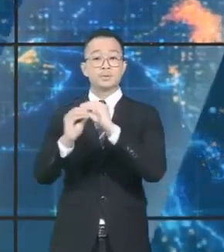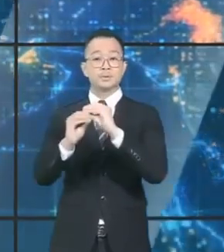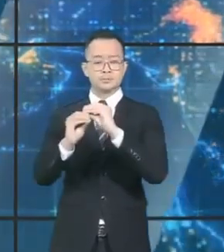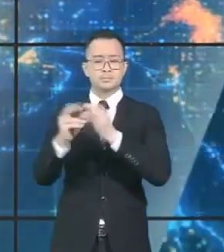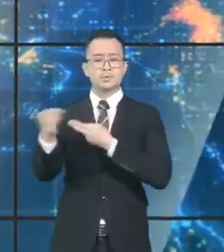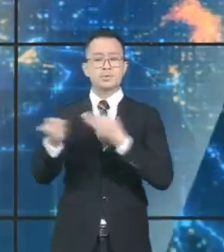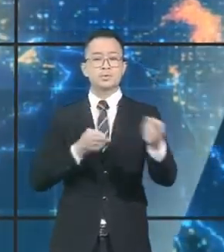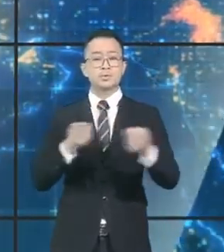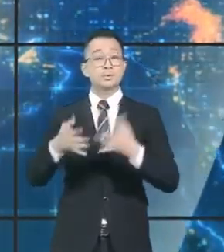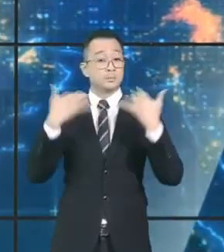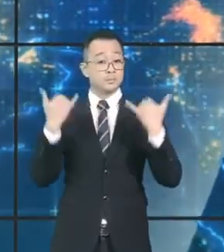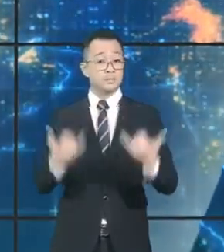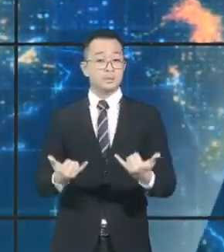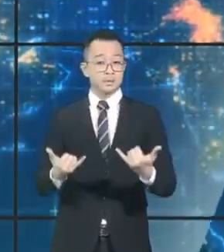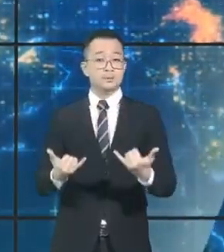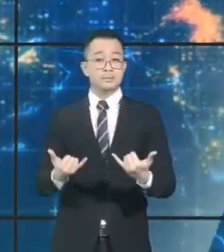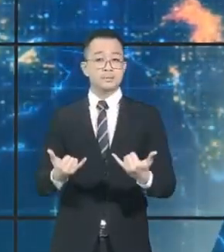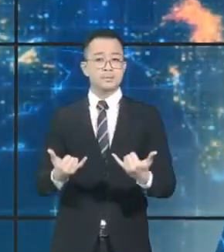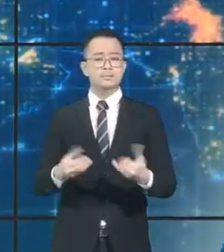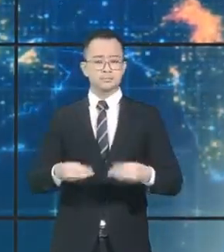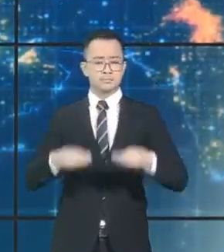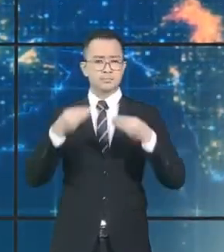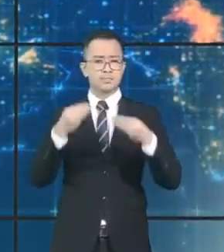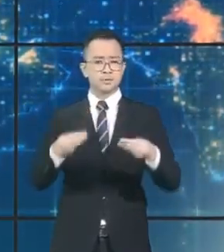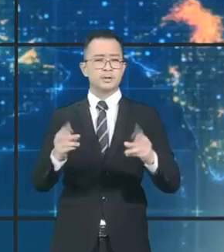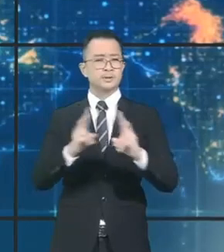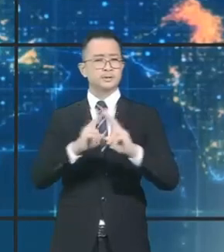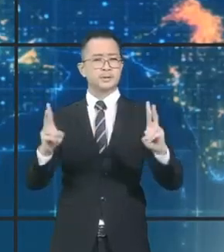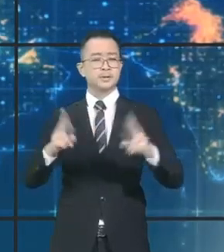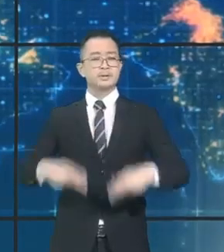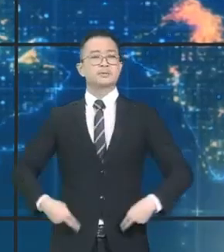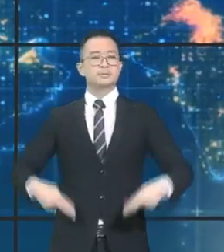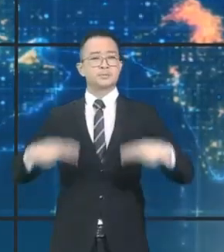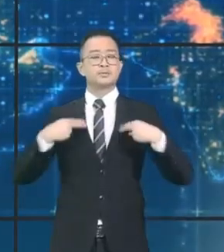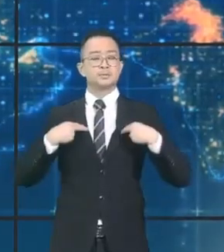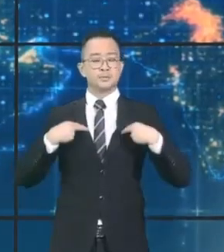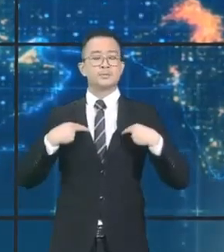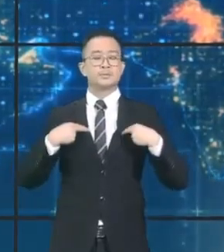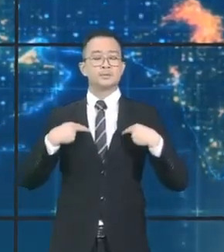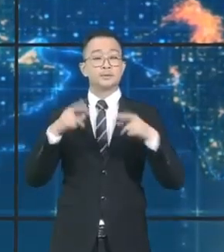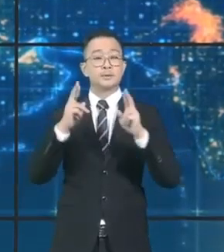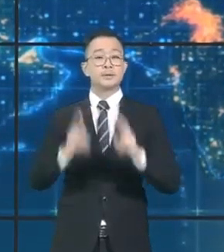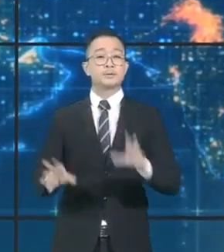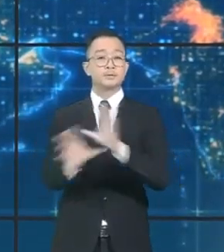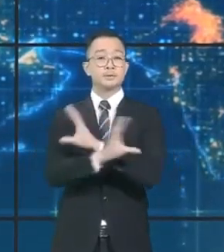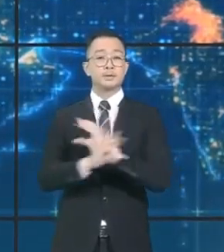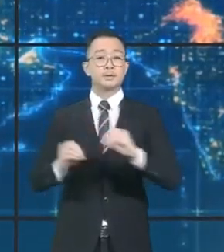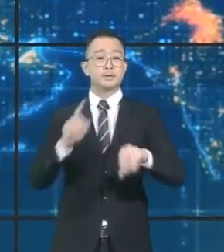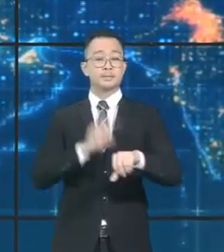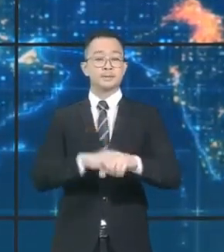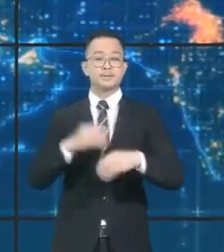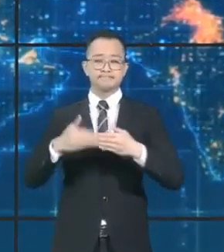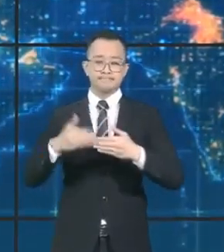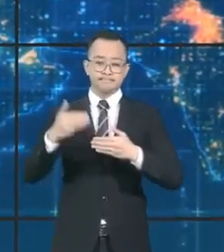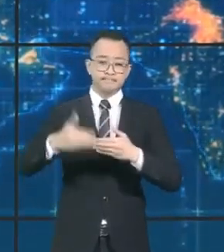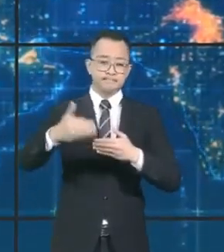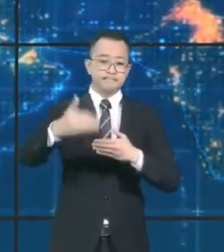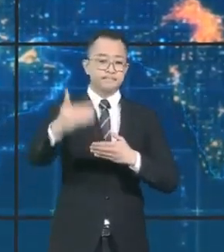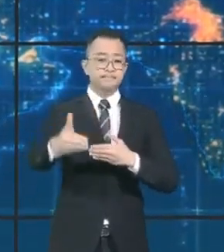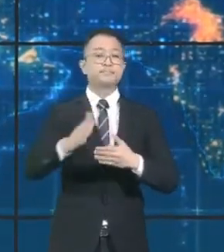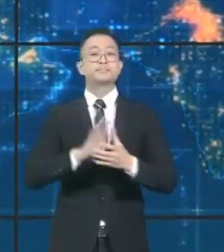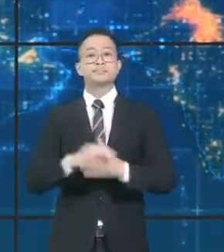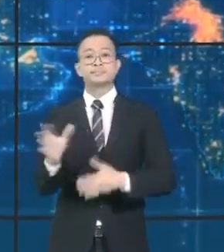berkata, usaha yang dilakukan hari ini akan memberi kesan kepada kehidupan rakyat pada masa kini dan generasi akan